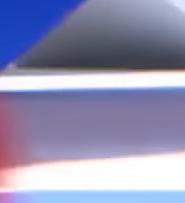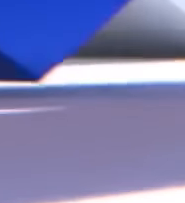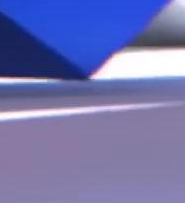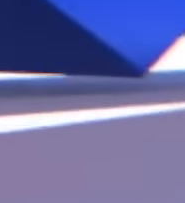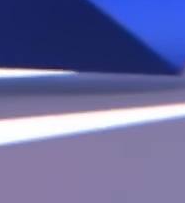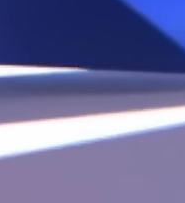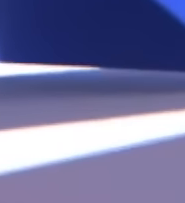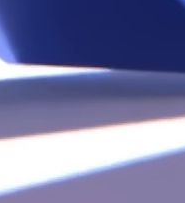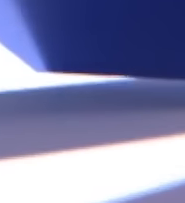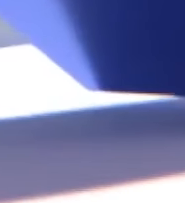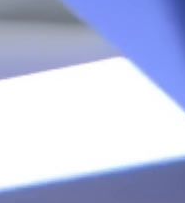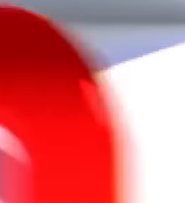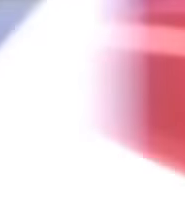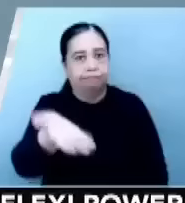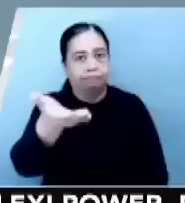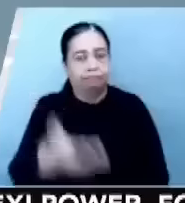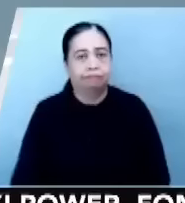Salazar.